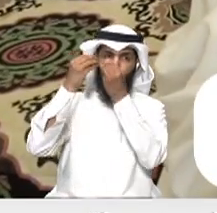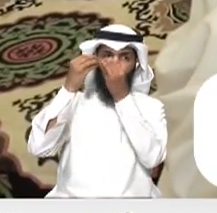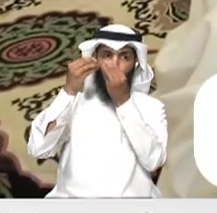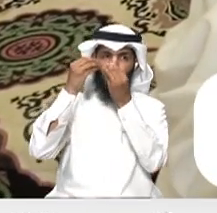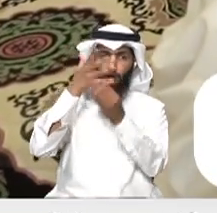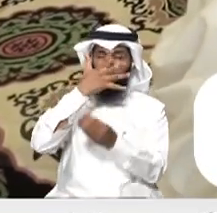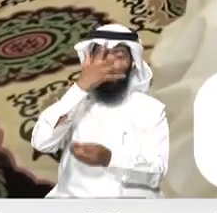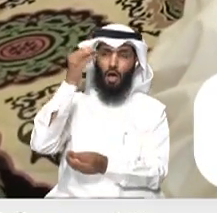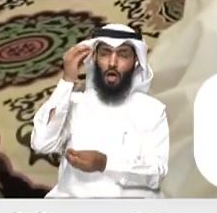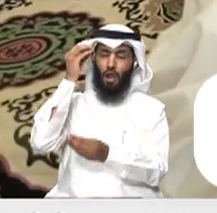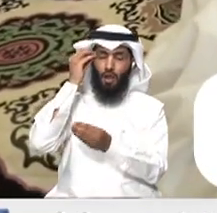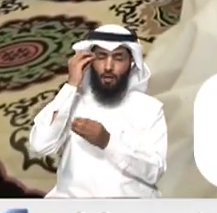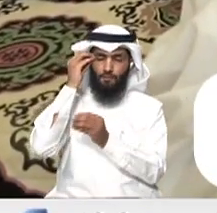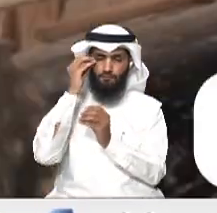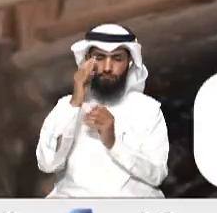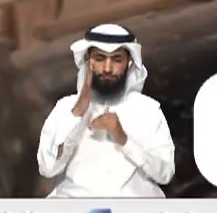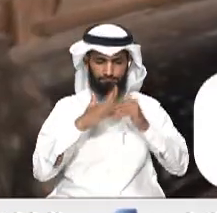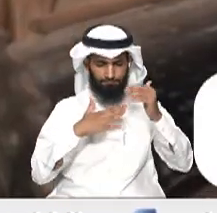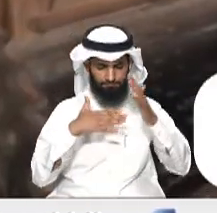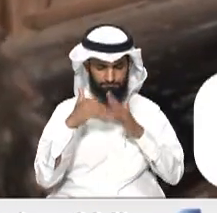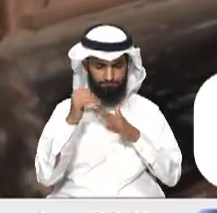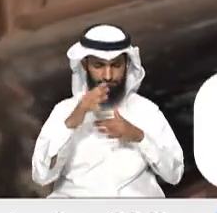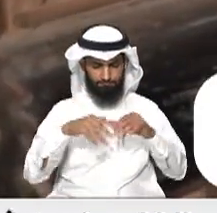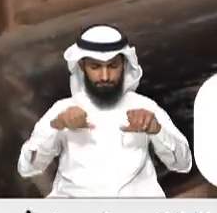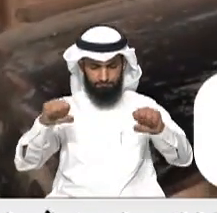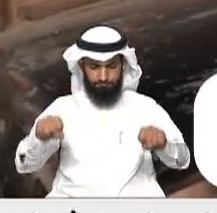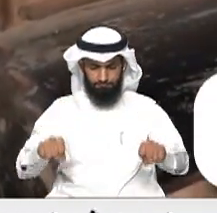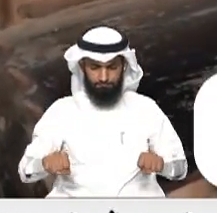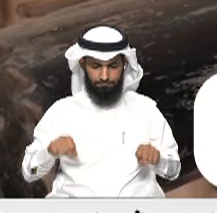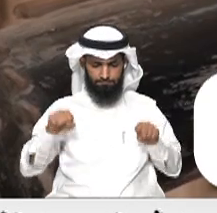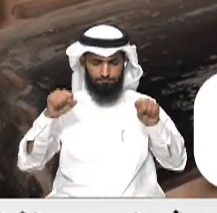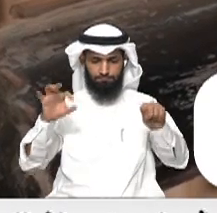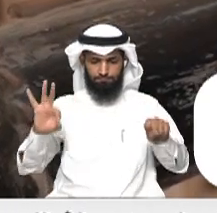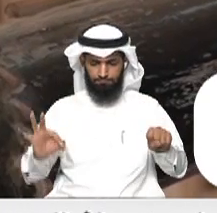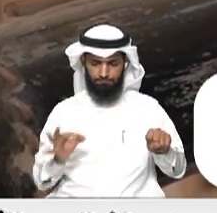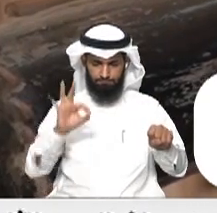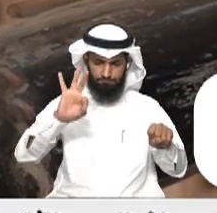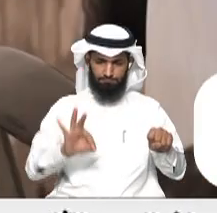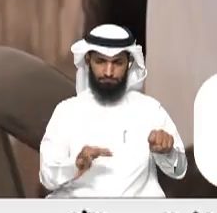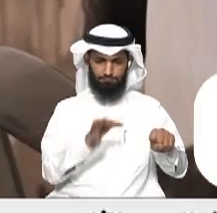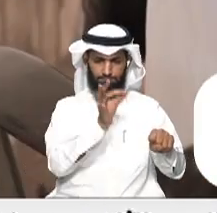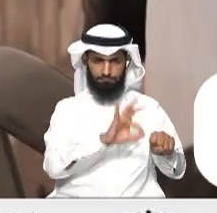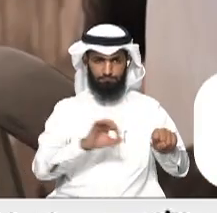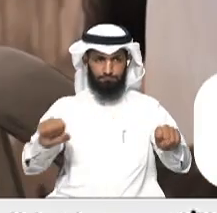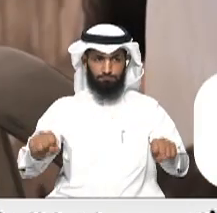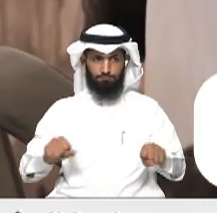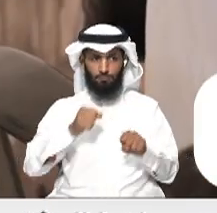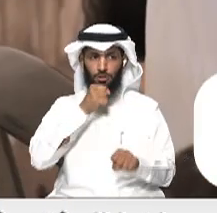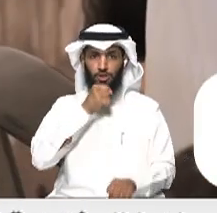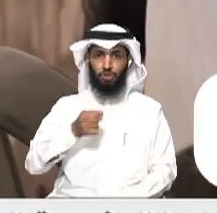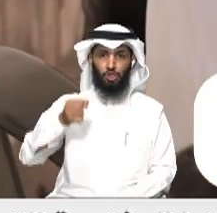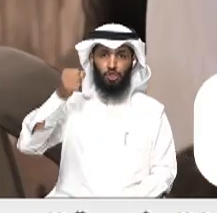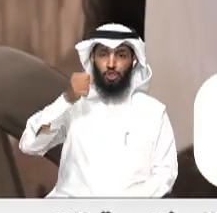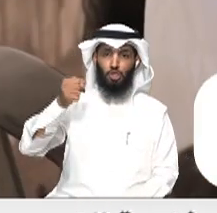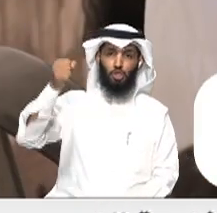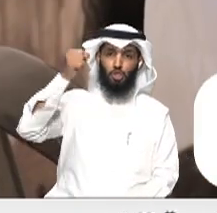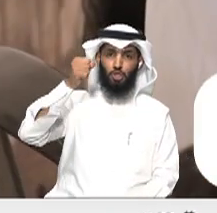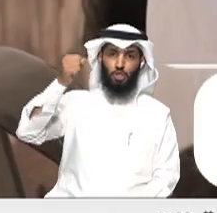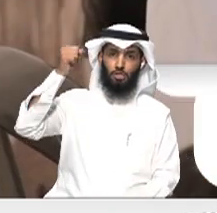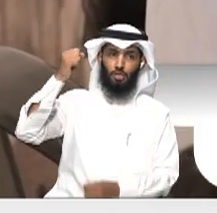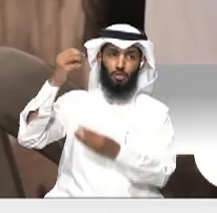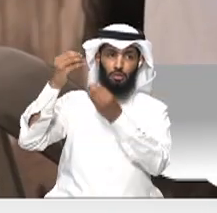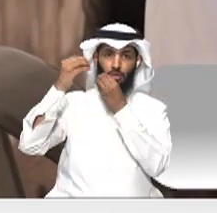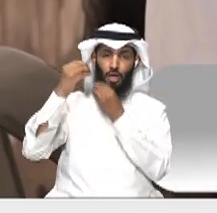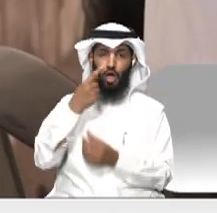وظل يمارس هذه الحرفة حتى الوقت الحالي. وهذه المهنة نورثها من أجدادي وأباي في